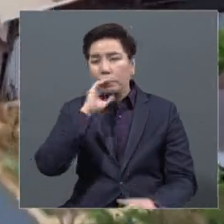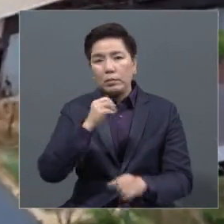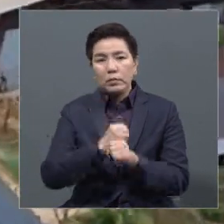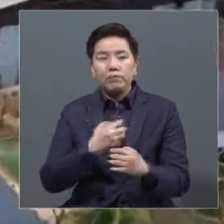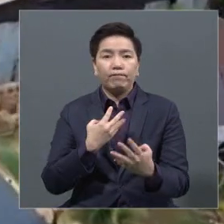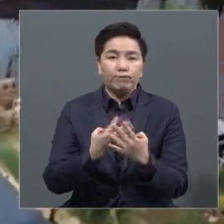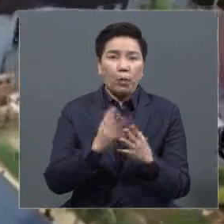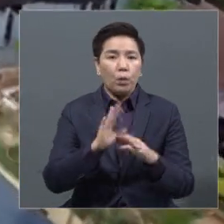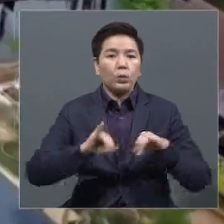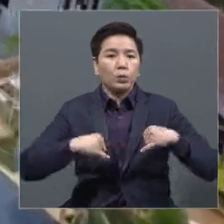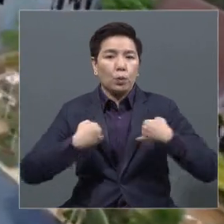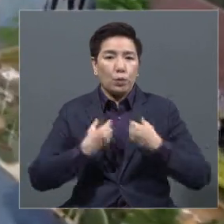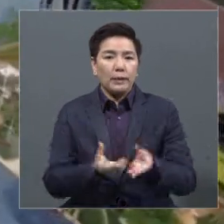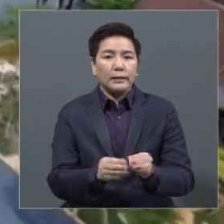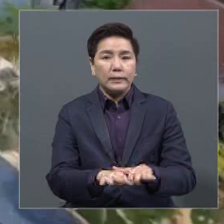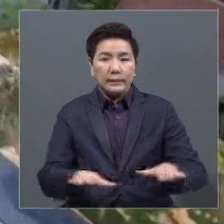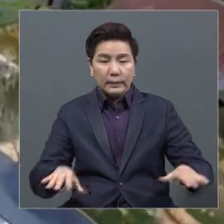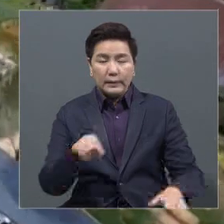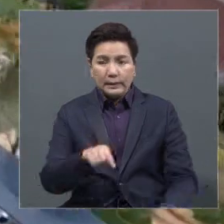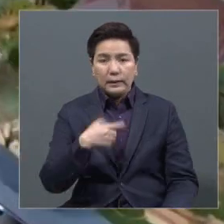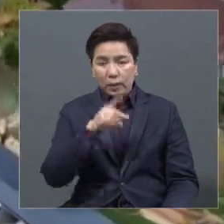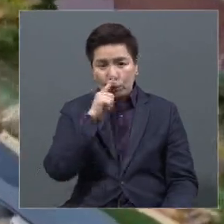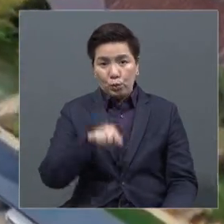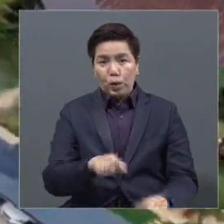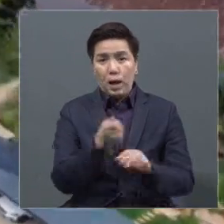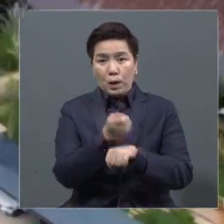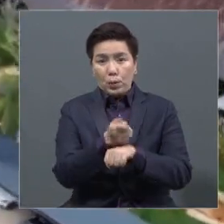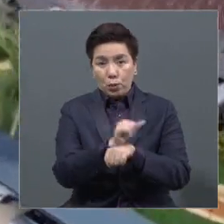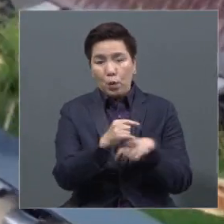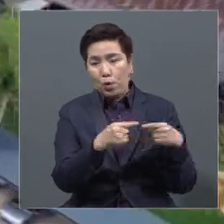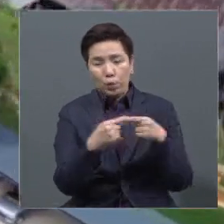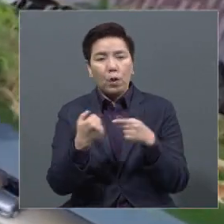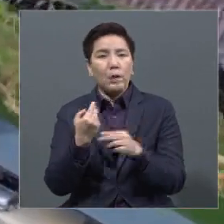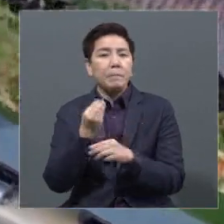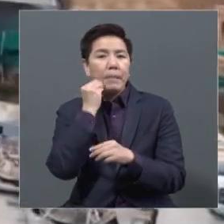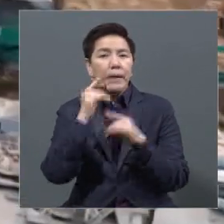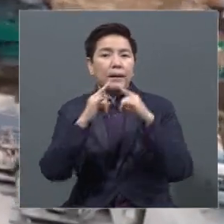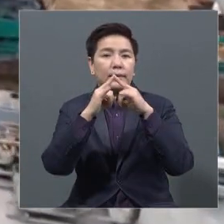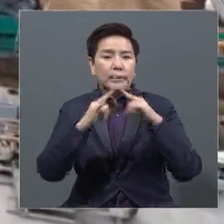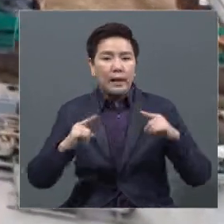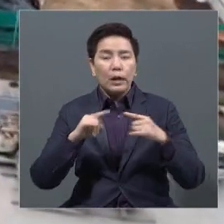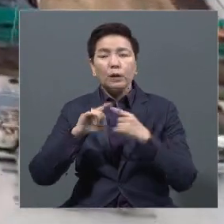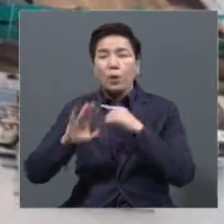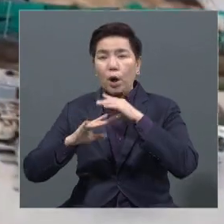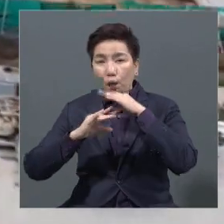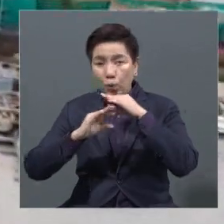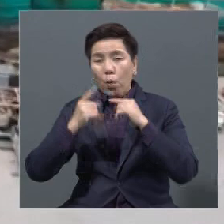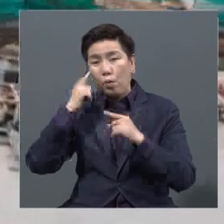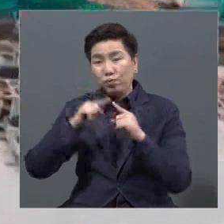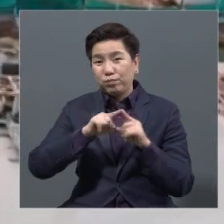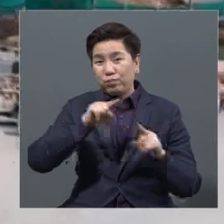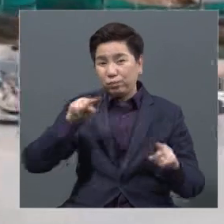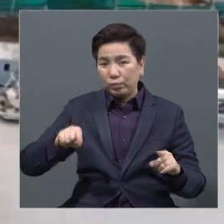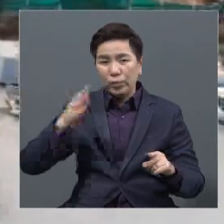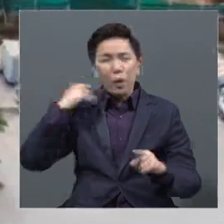กล่าวหากับเจ้าของที่นาด้วยหลังจากมาที่อยุธยาแล้วก็ไปต่อที่บ้านค่ายจำกันได้นะคะบ้านค่ายก็คือที่